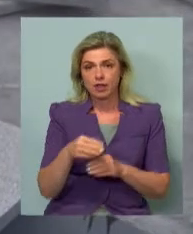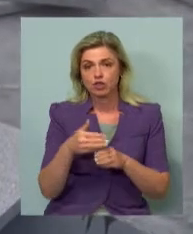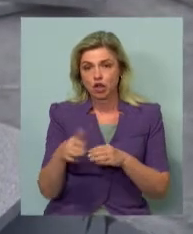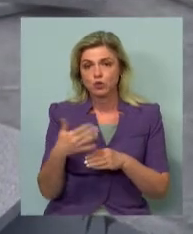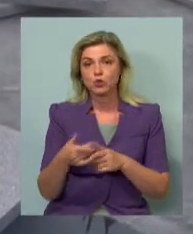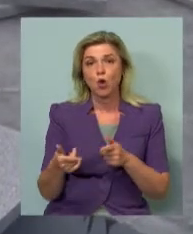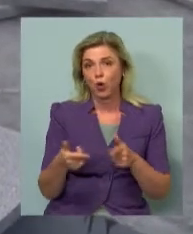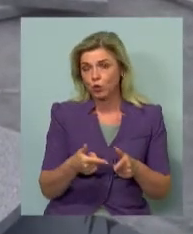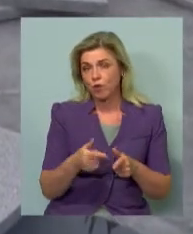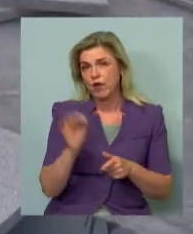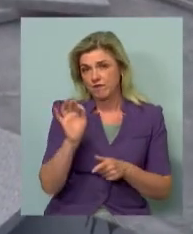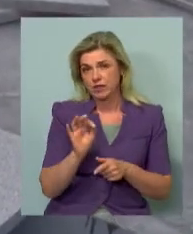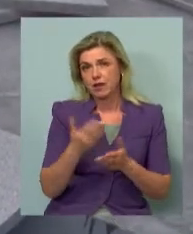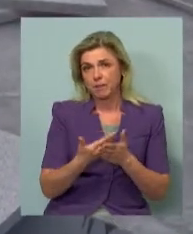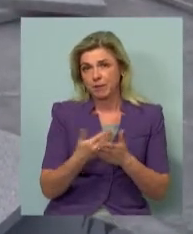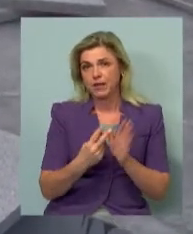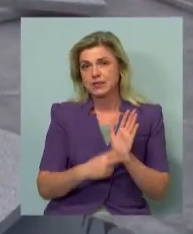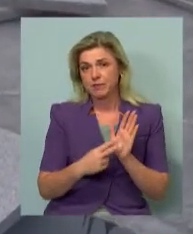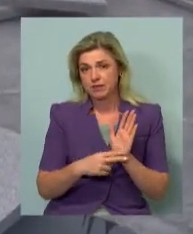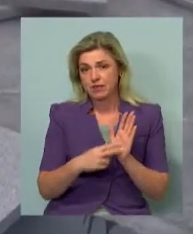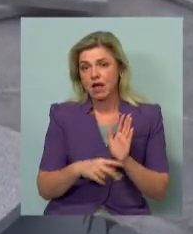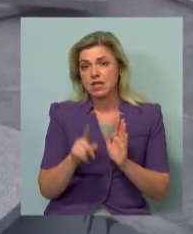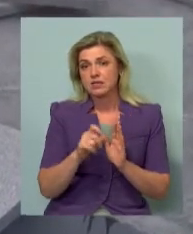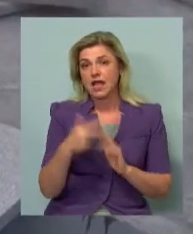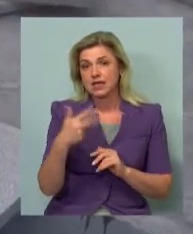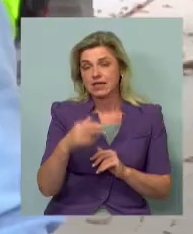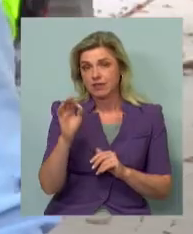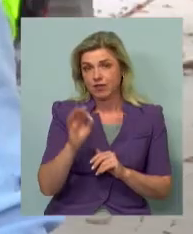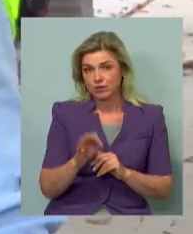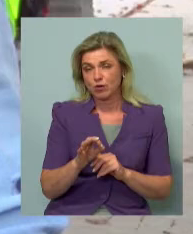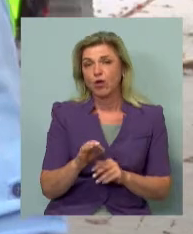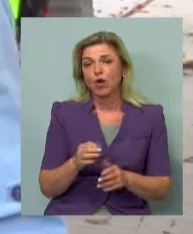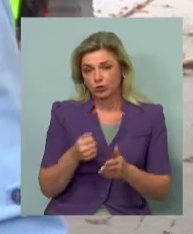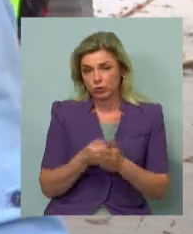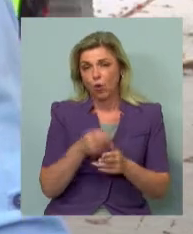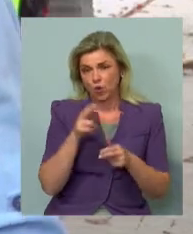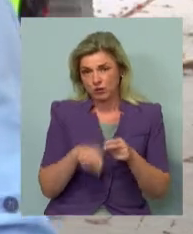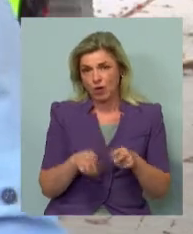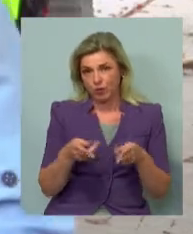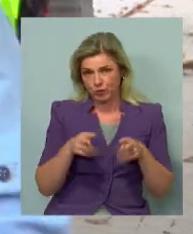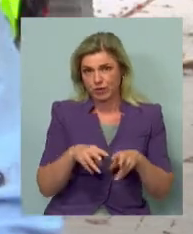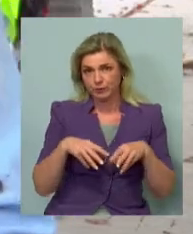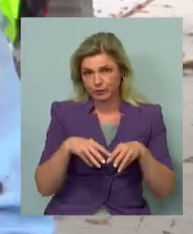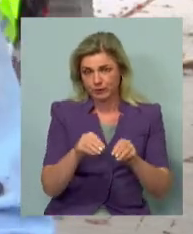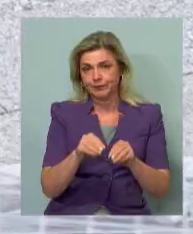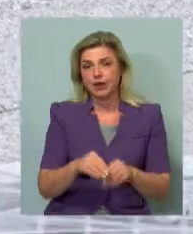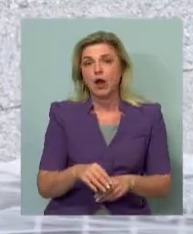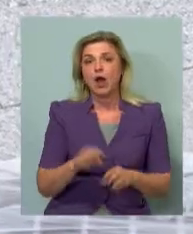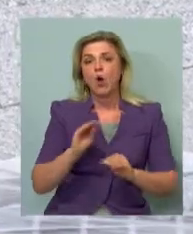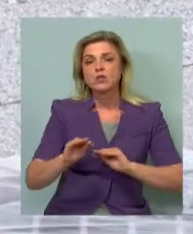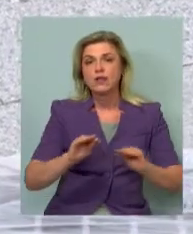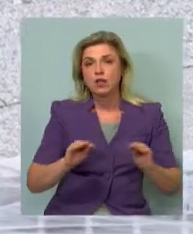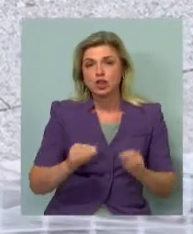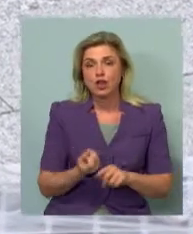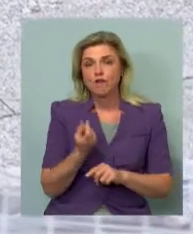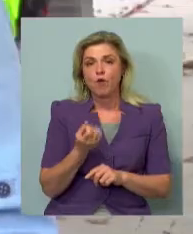на 70. За цей тиждень цей 30% доженемо. Оснащення фонтану готово